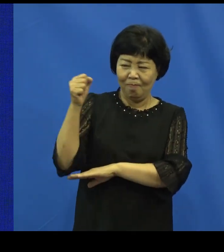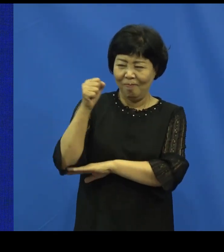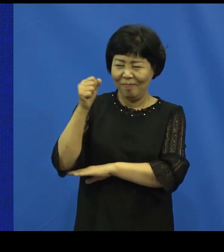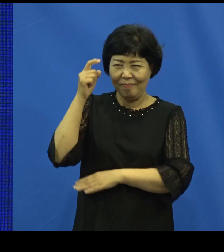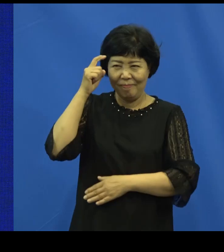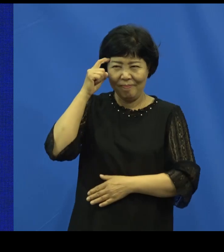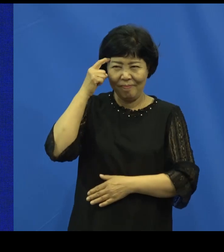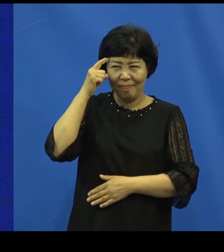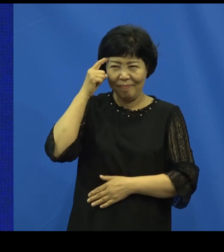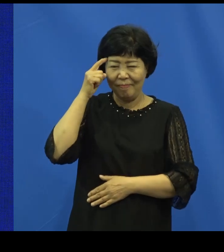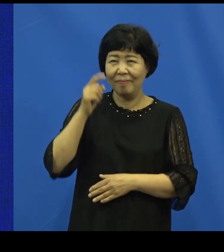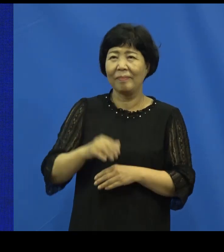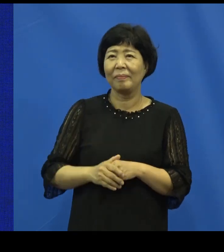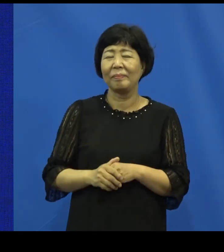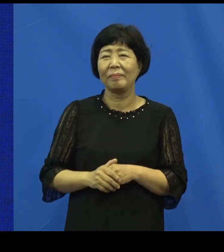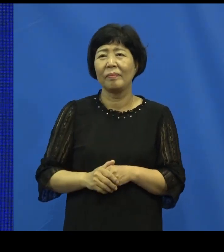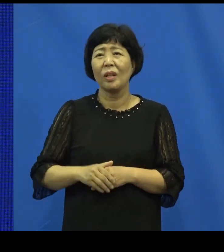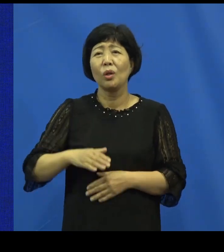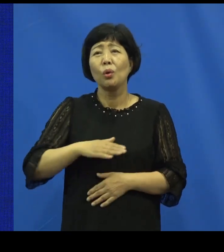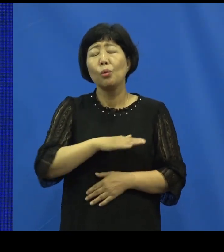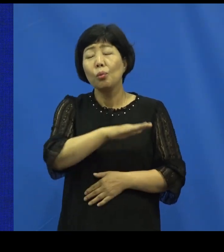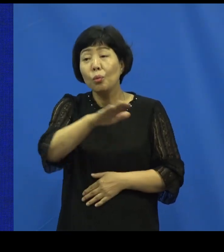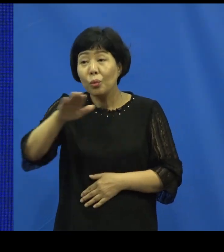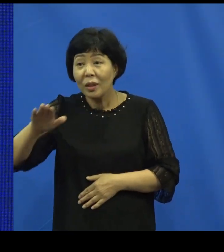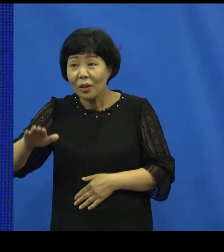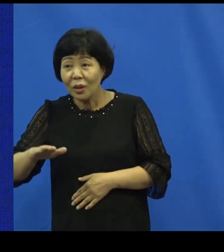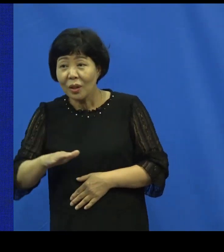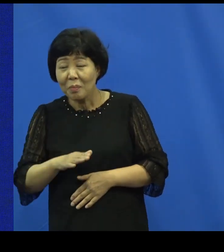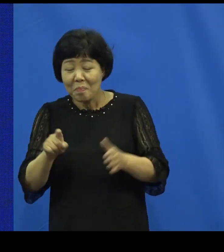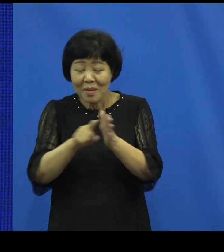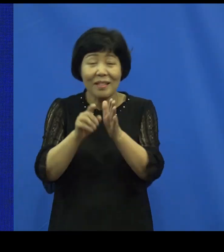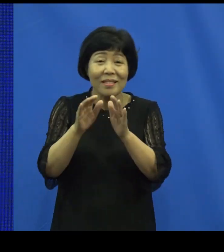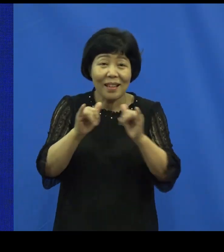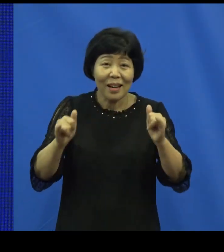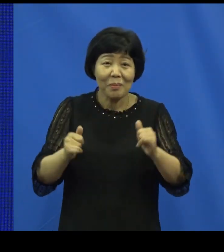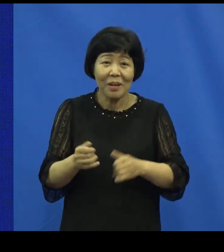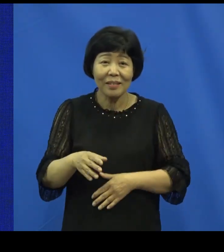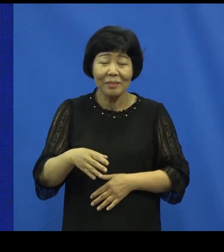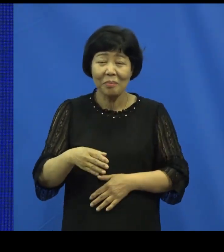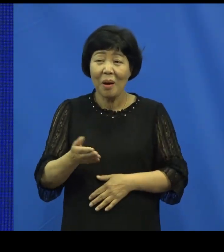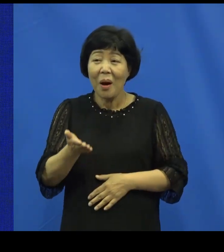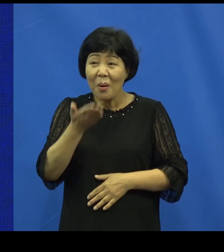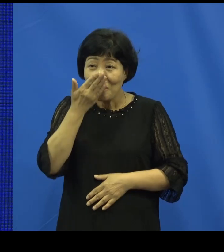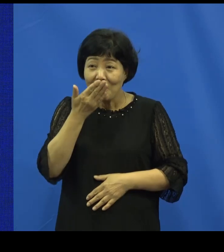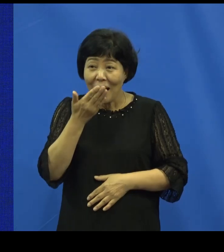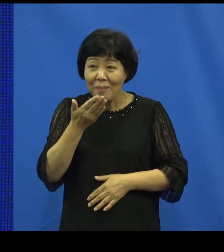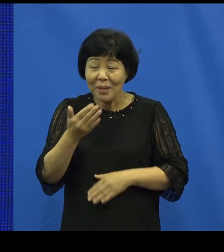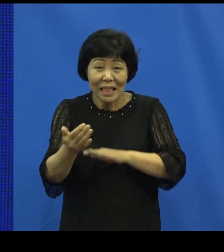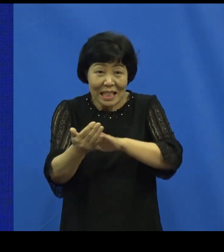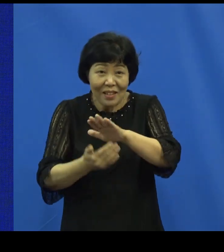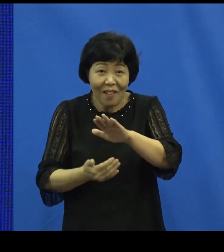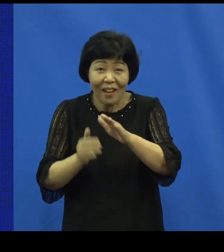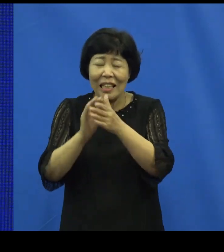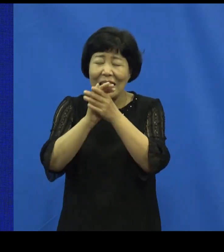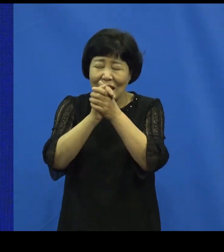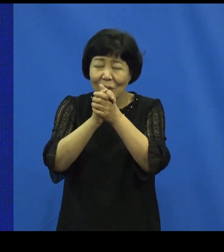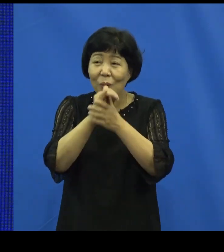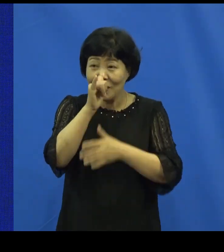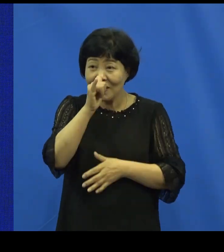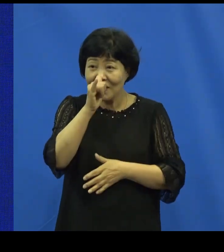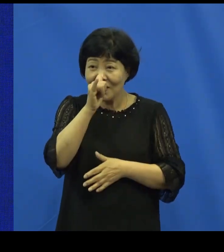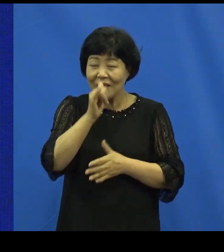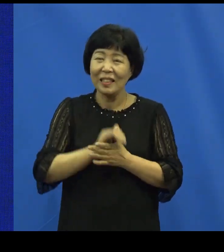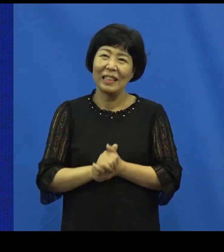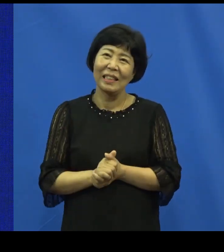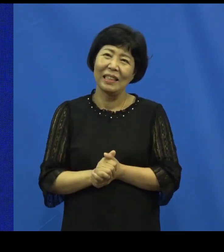여러분, 우리는 어디를 가나 기도하고 예배를 드립니다. 식당에서도 식사하기 전에 기도하고 밥을 먹습니다. 그것은 단순히 기도라고 하는 행위